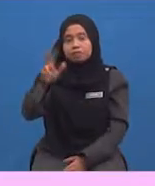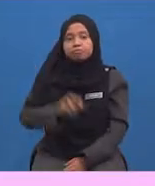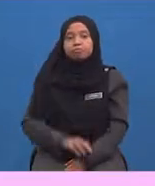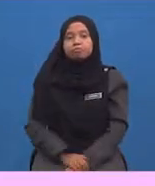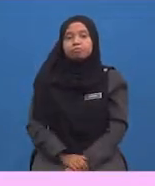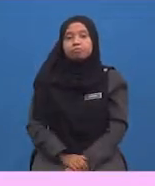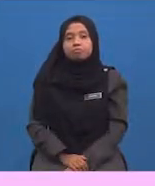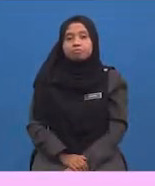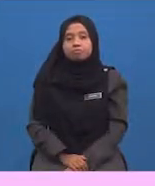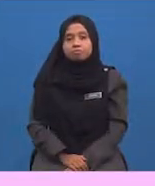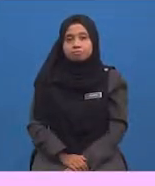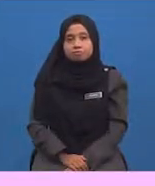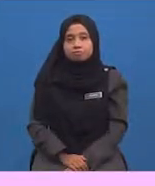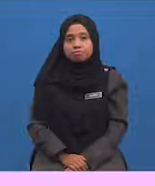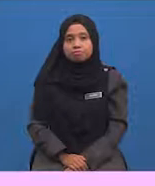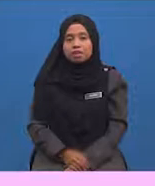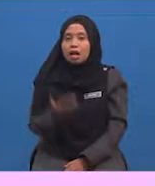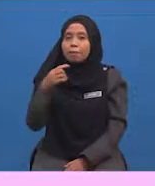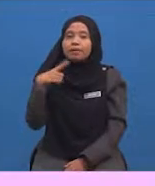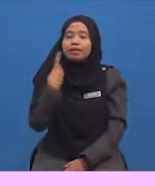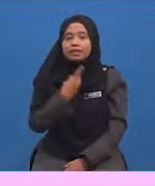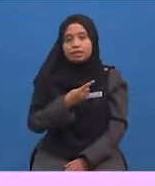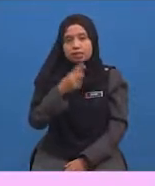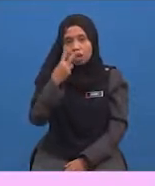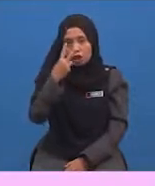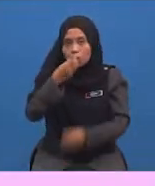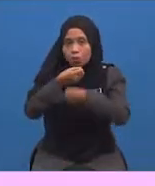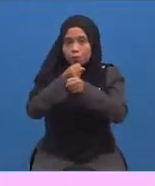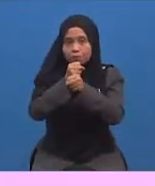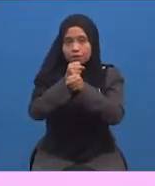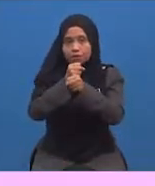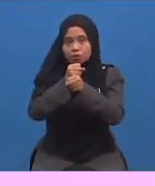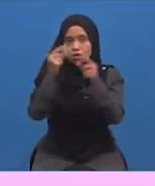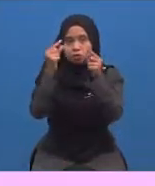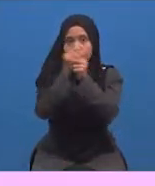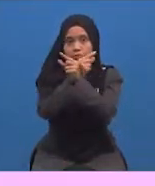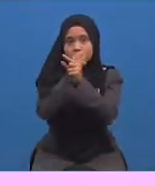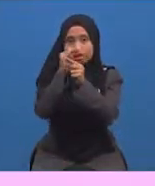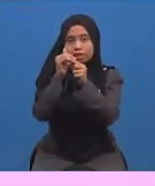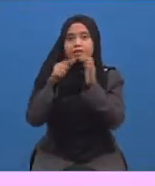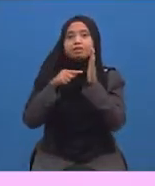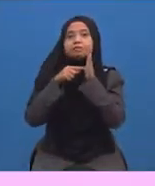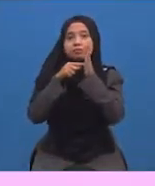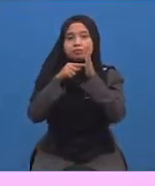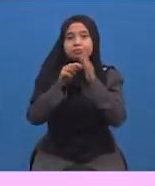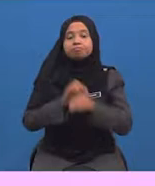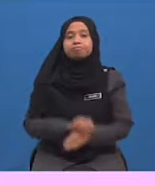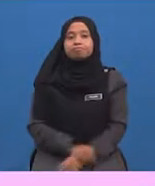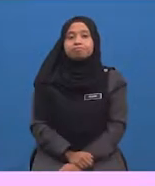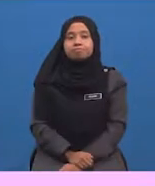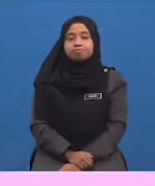kuasa 3. Mari kita perhatikan bentuk geometri 3 dimensi yang dipaparkan.